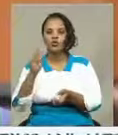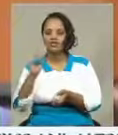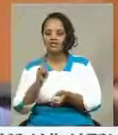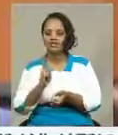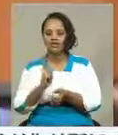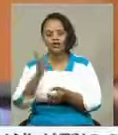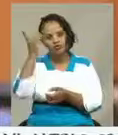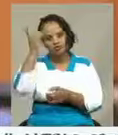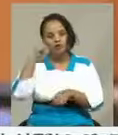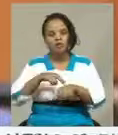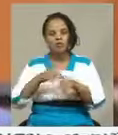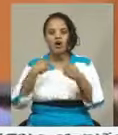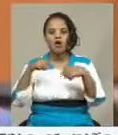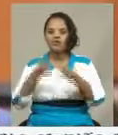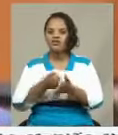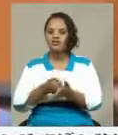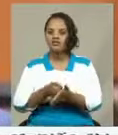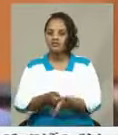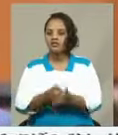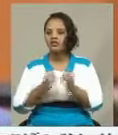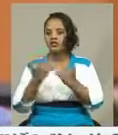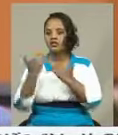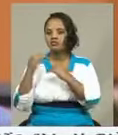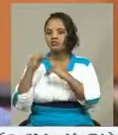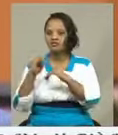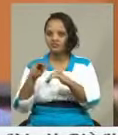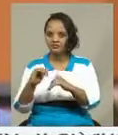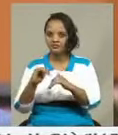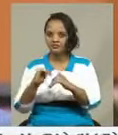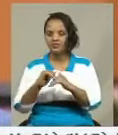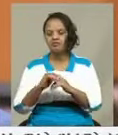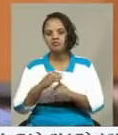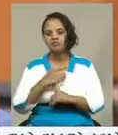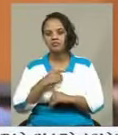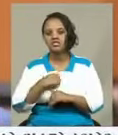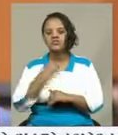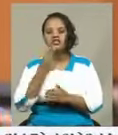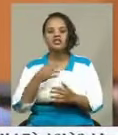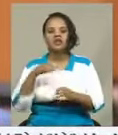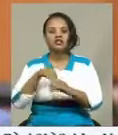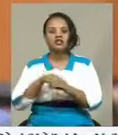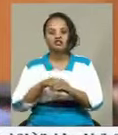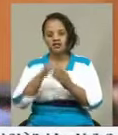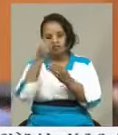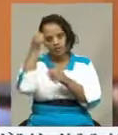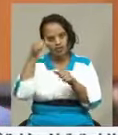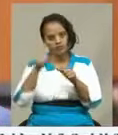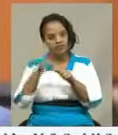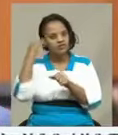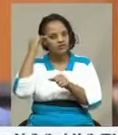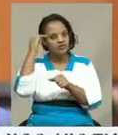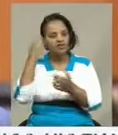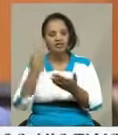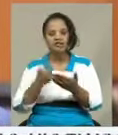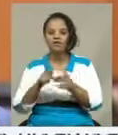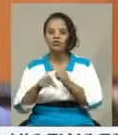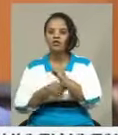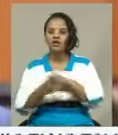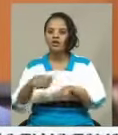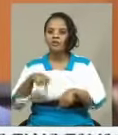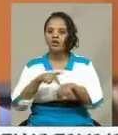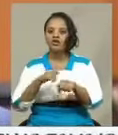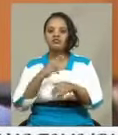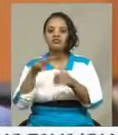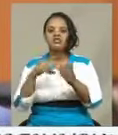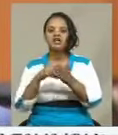በኮሚሽኑ ማቋቋሚያ አዋጅ ሲጸድቅ በተቻለ መጠን የሁሉም ባለድርሻ አካላት ድምፅ እንዲካተት መደረጉን ያስታወሱት ሚኒስትሩ ለዚህም የፖለቲካ ፓርቲዎች